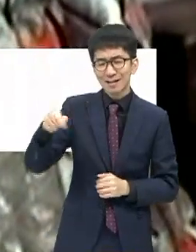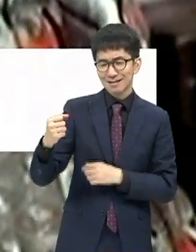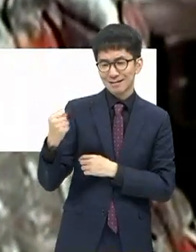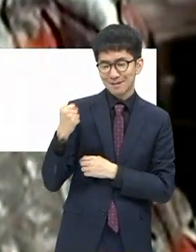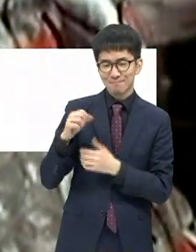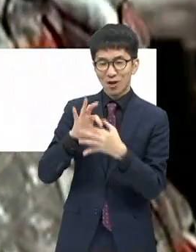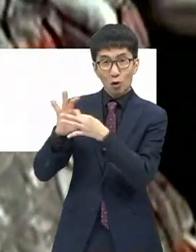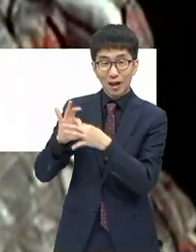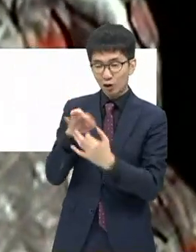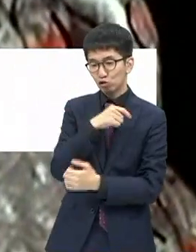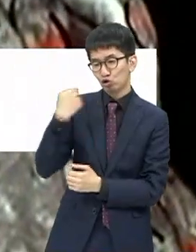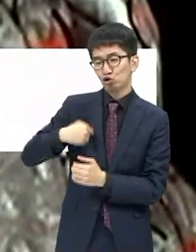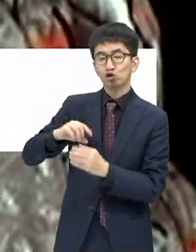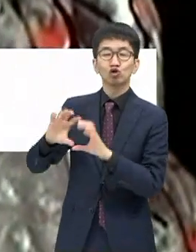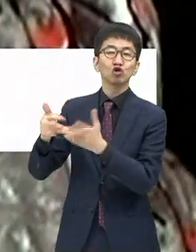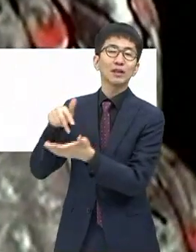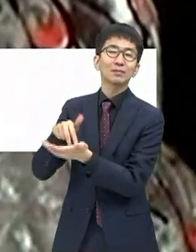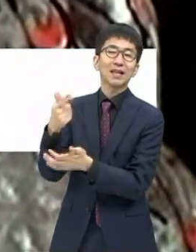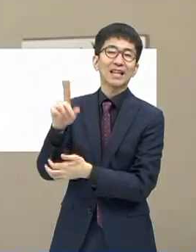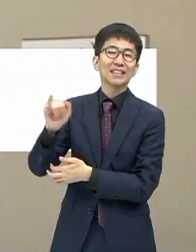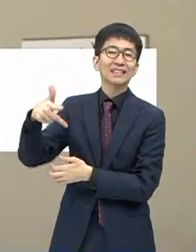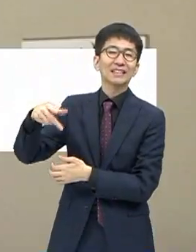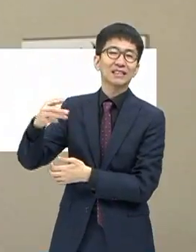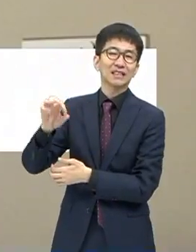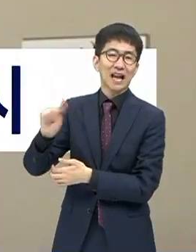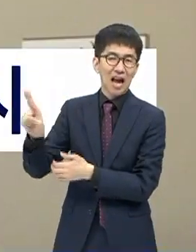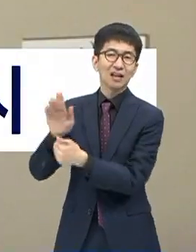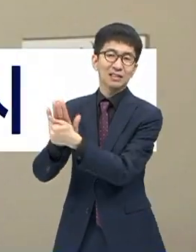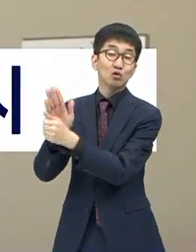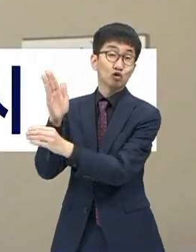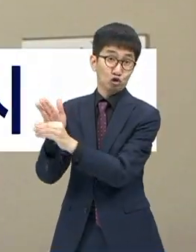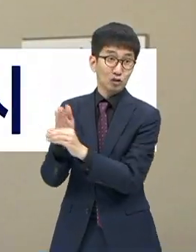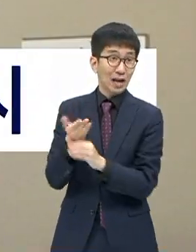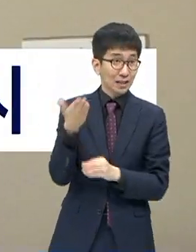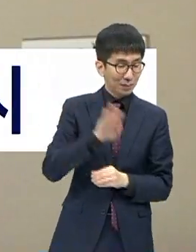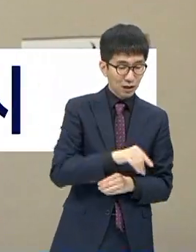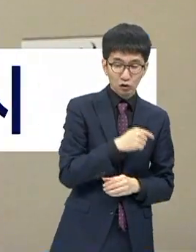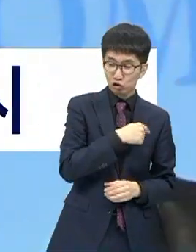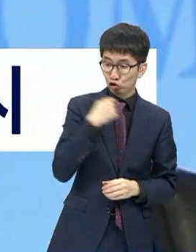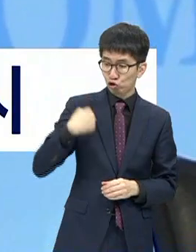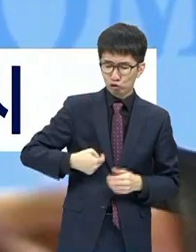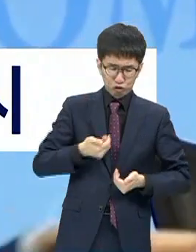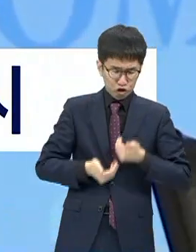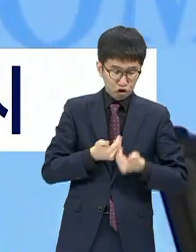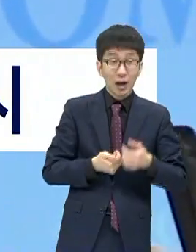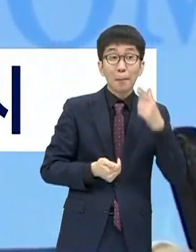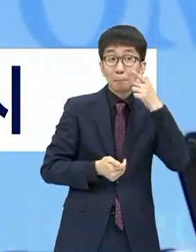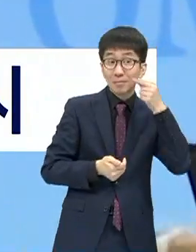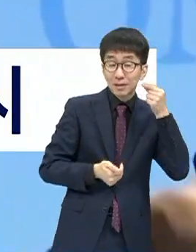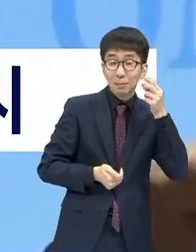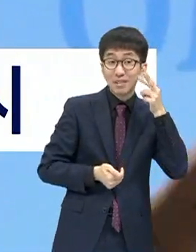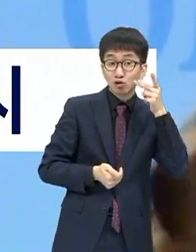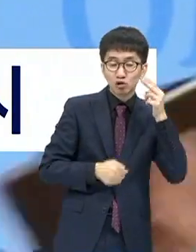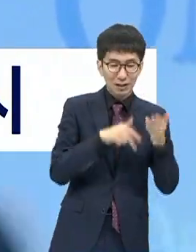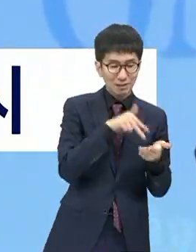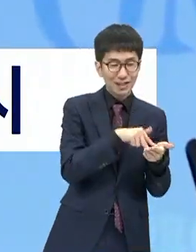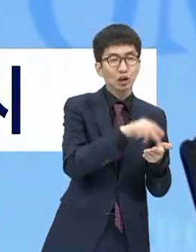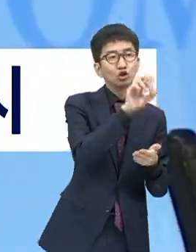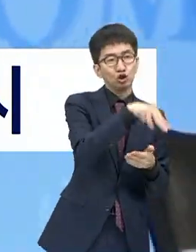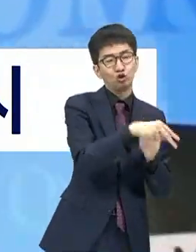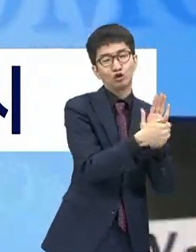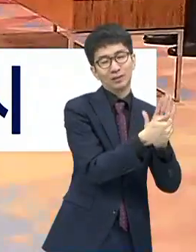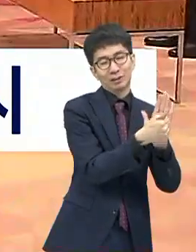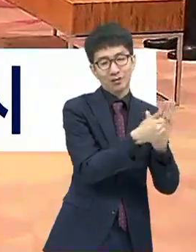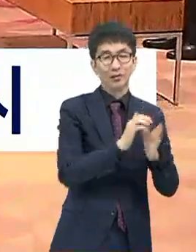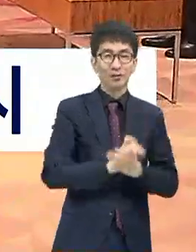중국은 나이지리아 후보를 지지하고 있습니다 반면 중국과 무역 갈등을 빚고 있는 미국은 유 후보 지지가 확실시